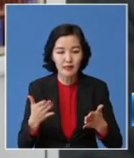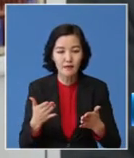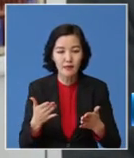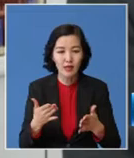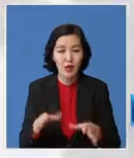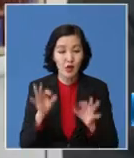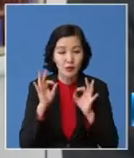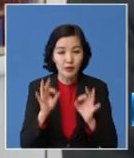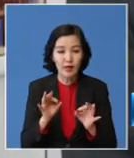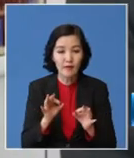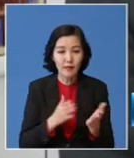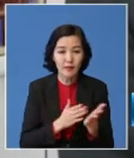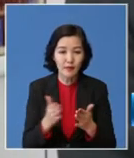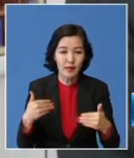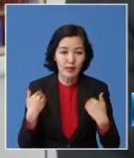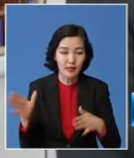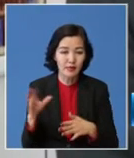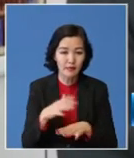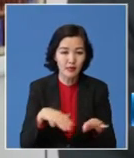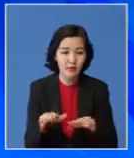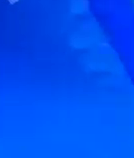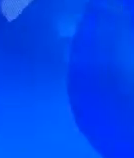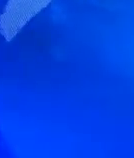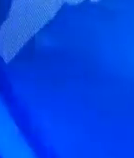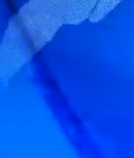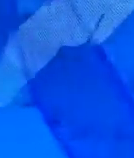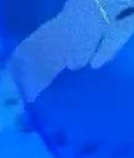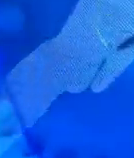и нужный шаг вперед для всех казахстанцев.